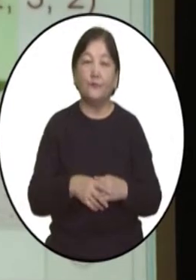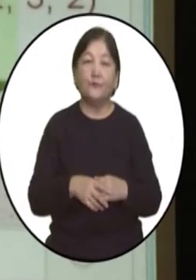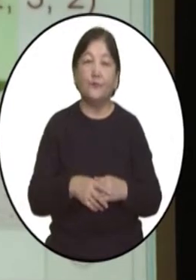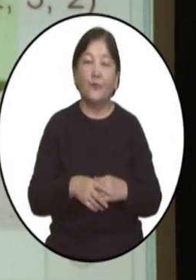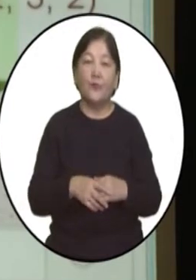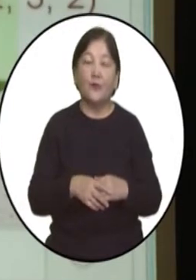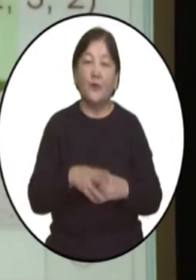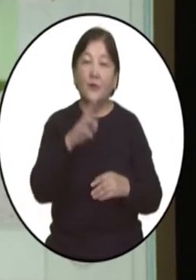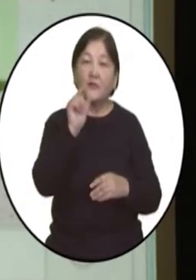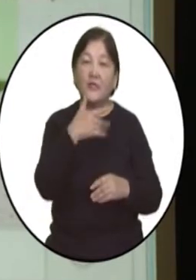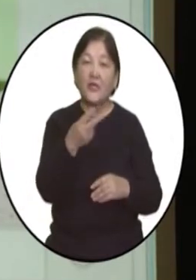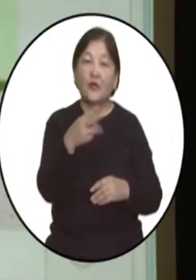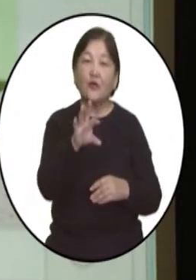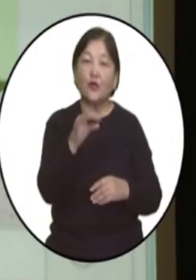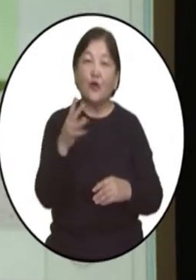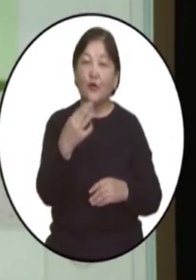цэгийн координатыг